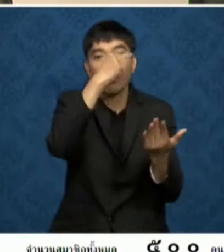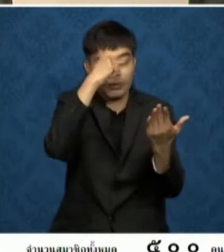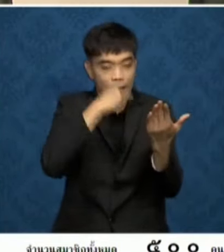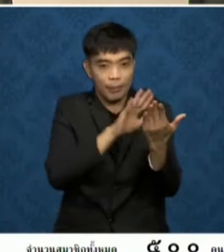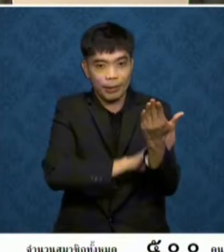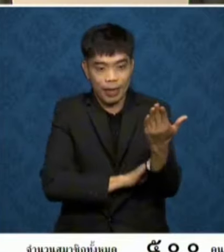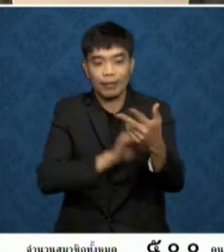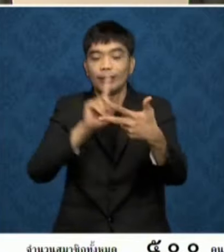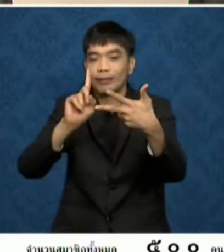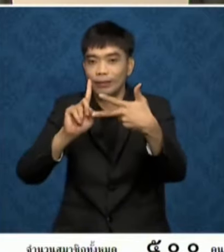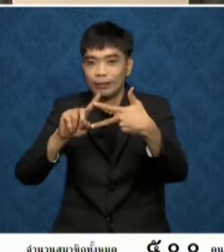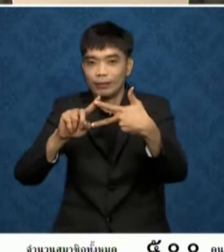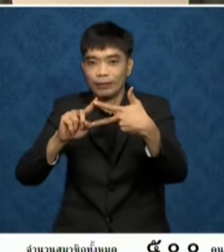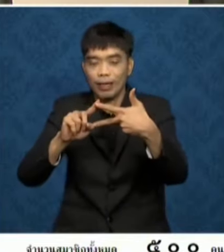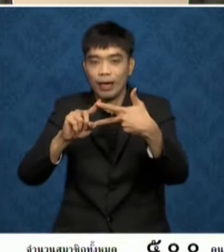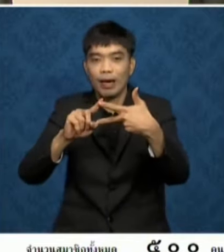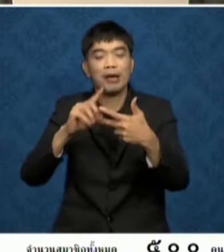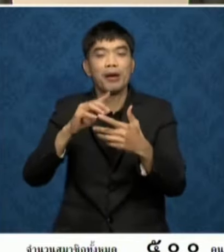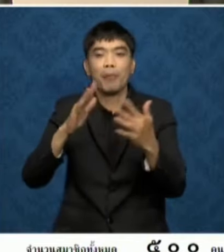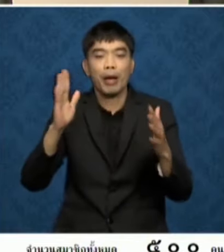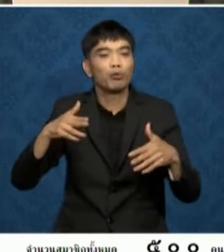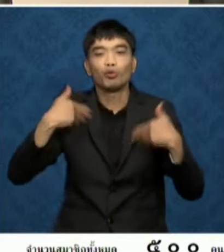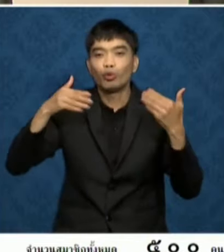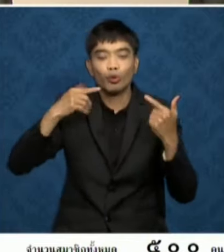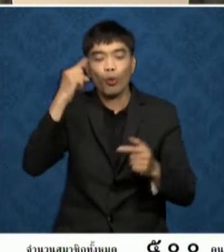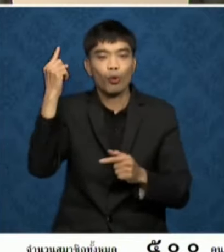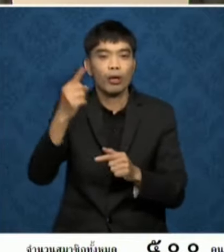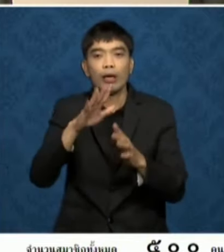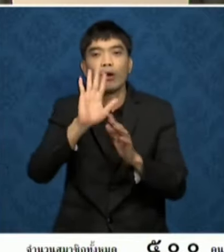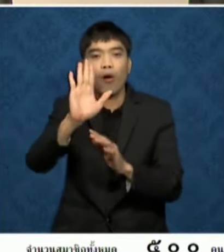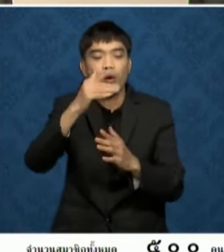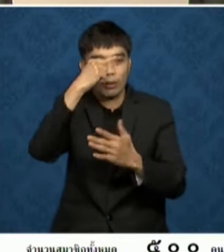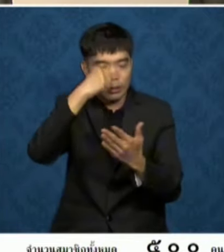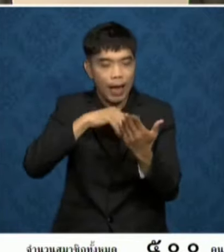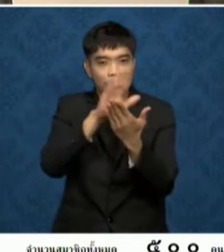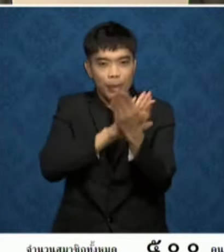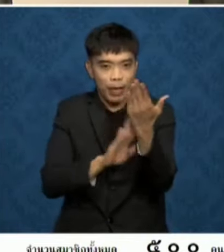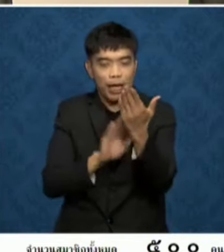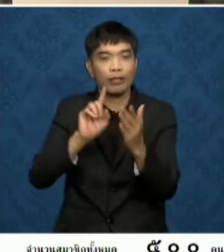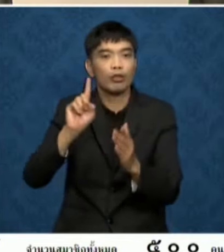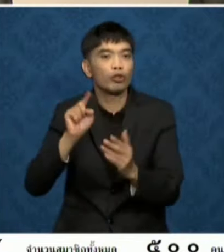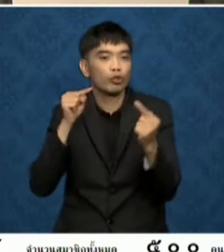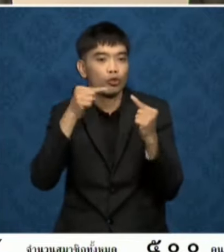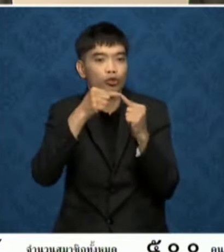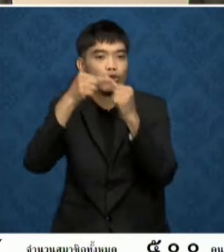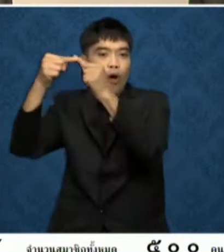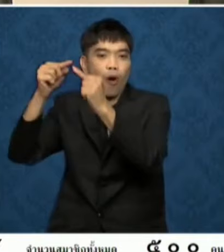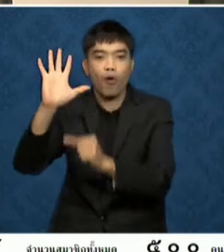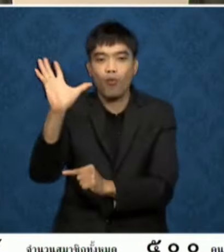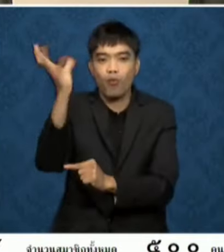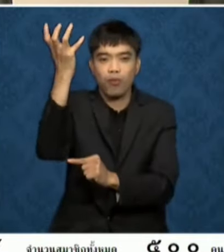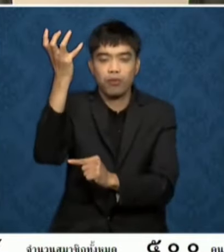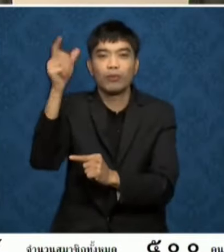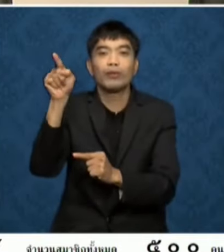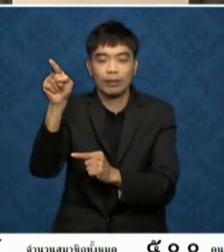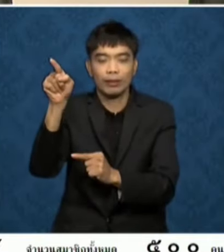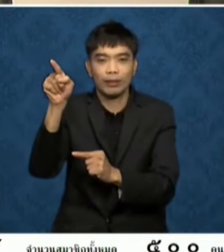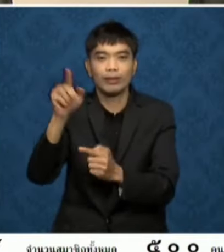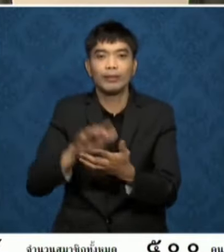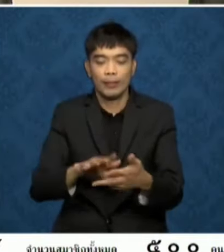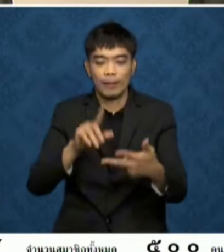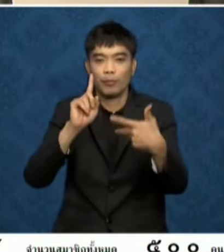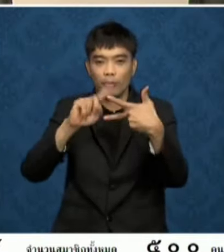2นะคะเป็นเทศกาลส่งเสริมผู้ประกอบการไทยสู่เวทีโลกนะคะซึ่งสองโครงการนี้เป็นสองกิจกรรมนี้นะคะ